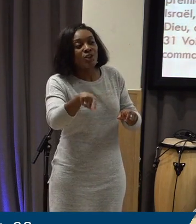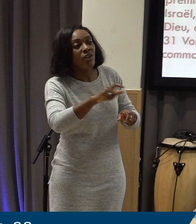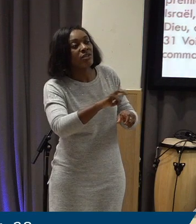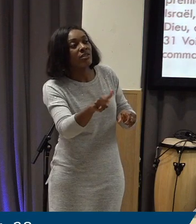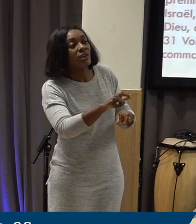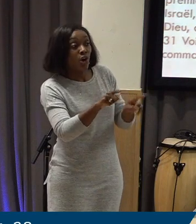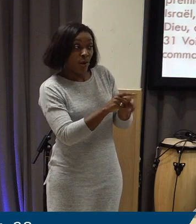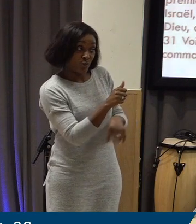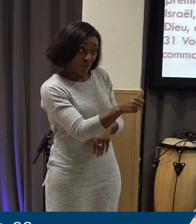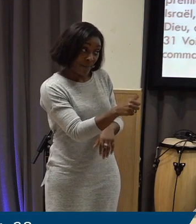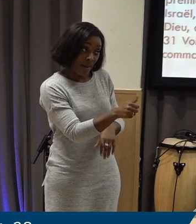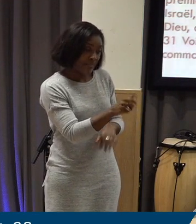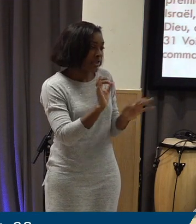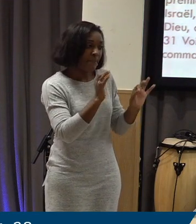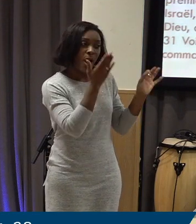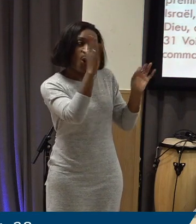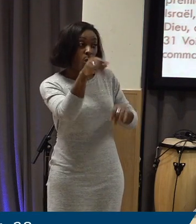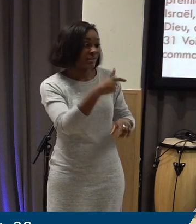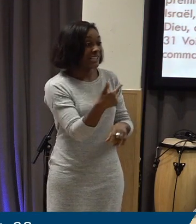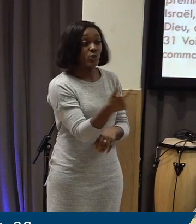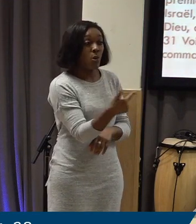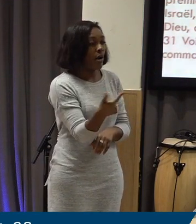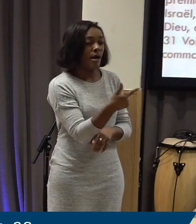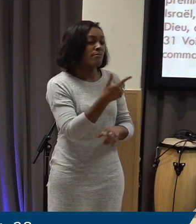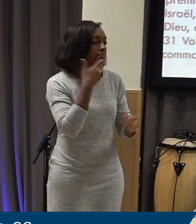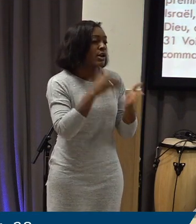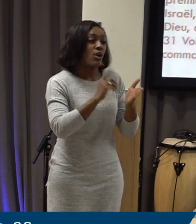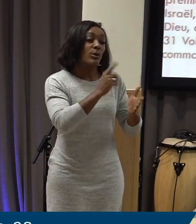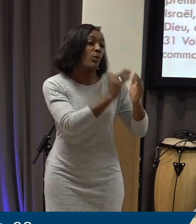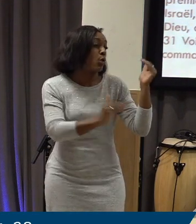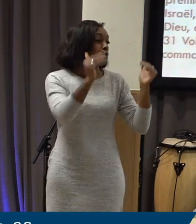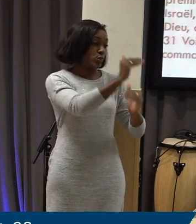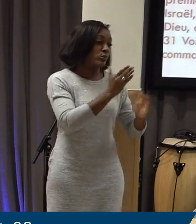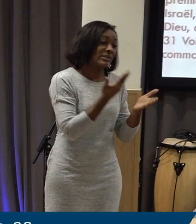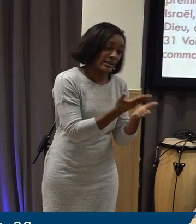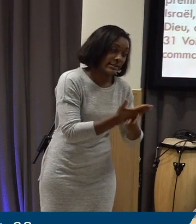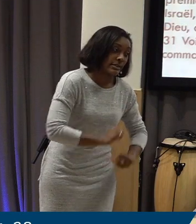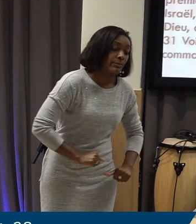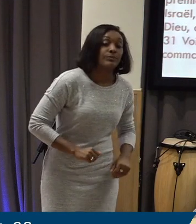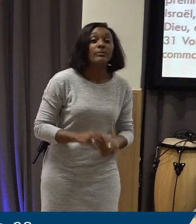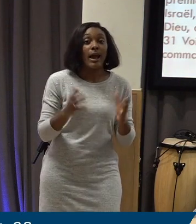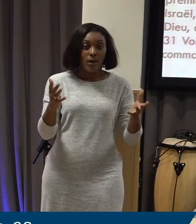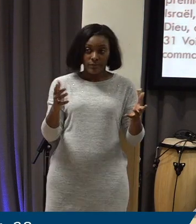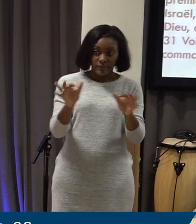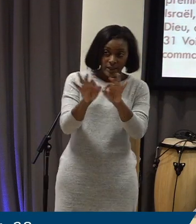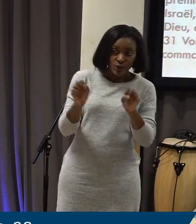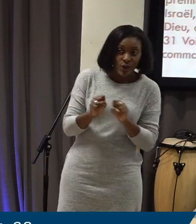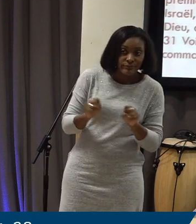n'y a pas d'autre commandement plus grand que celui-là. Mes amis, le problème, c'est